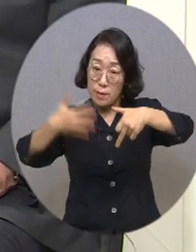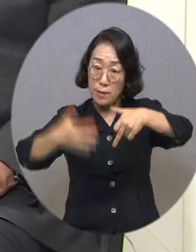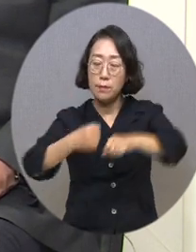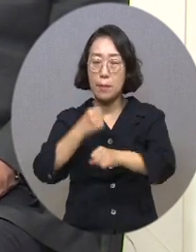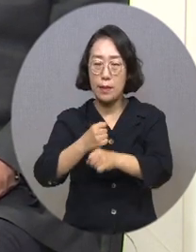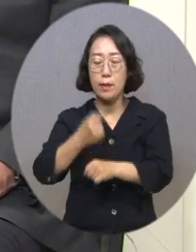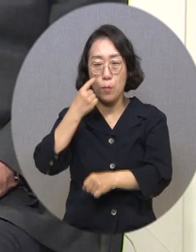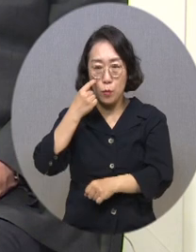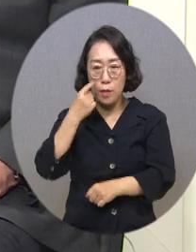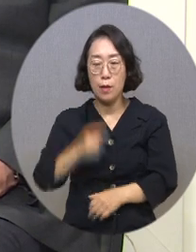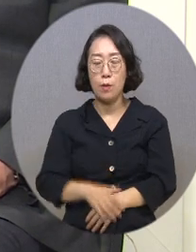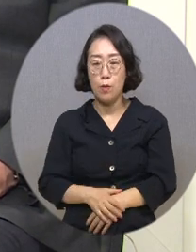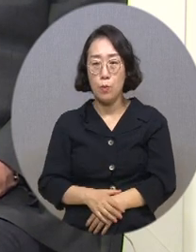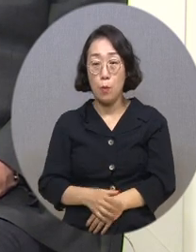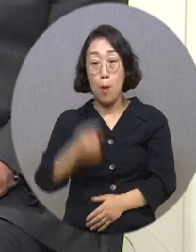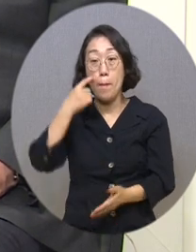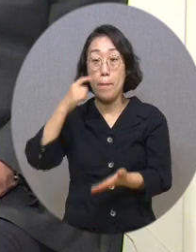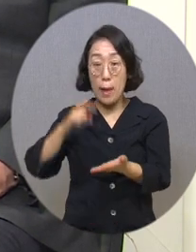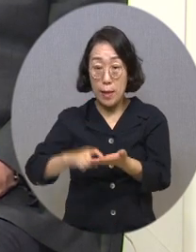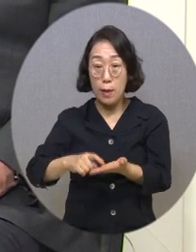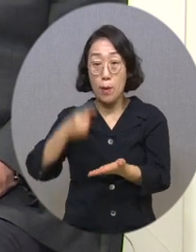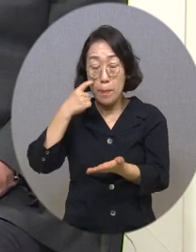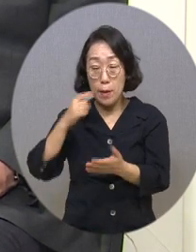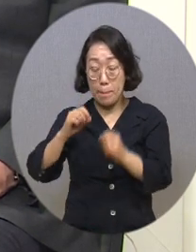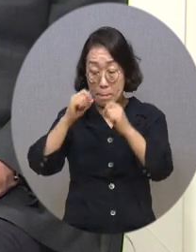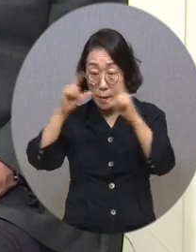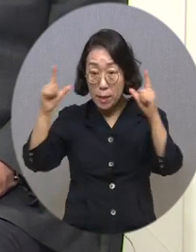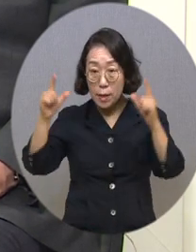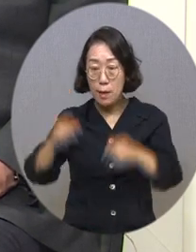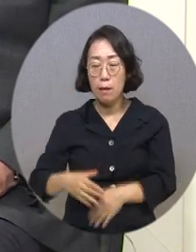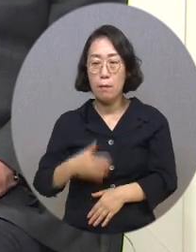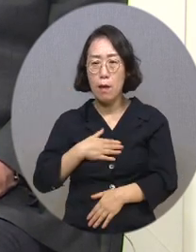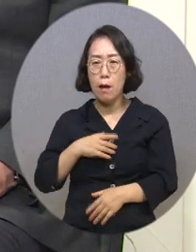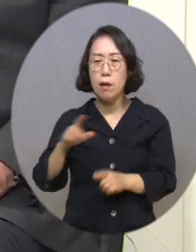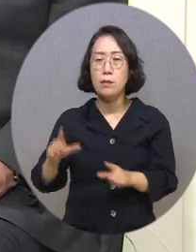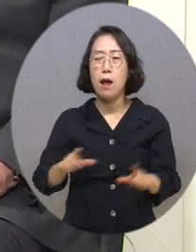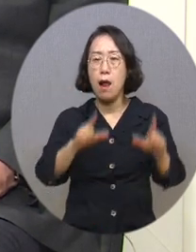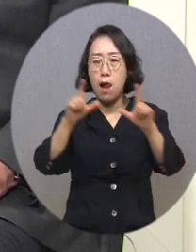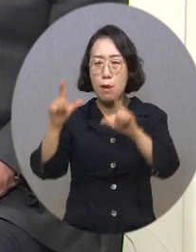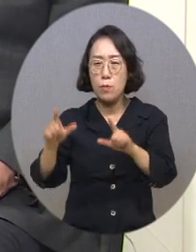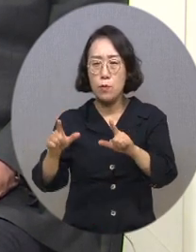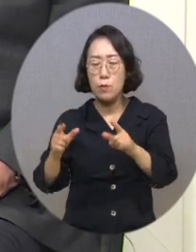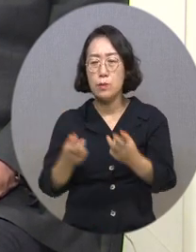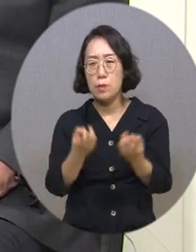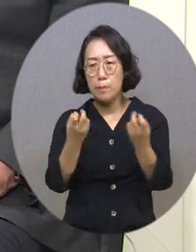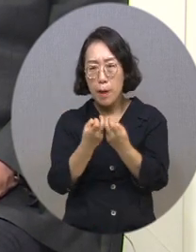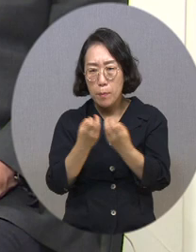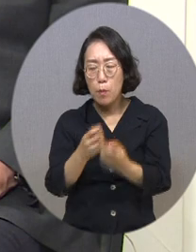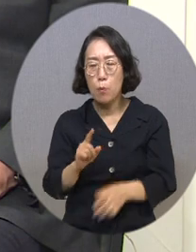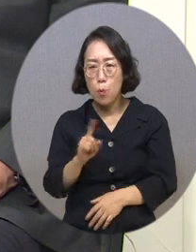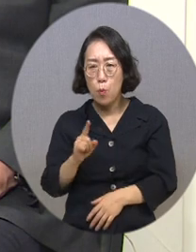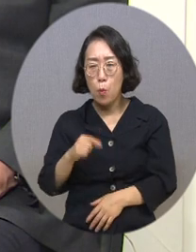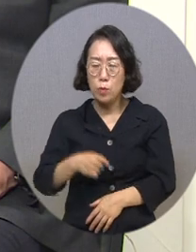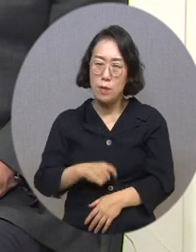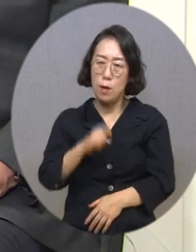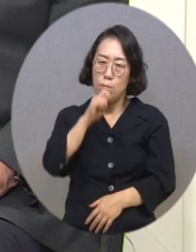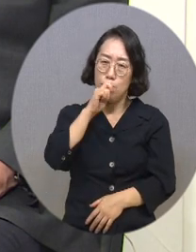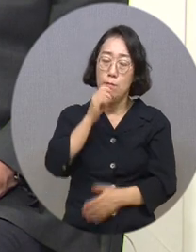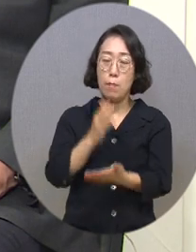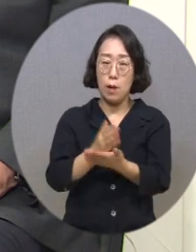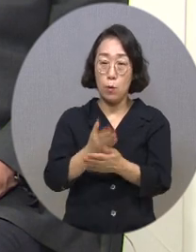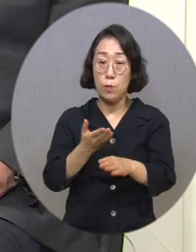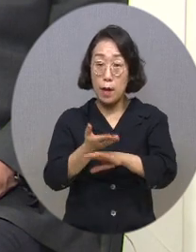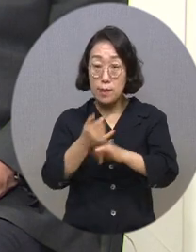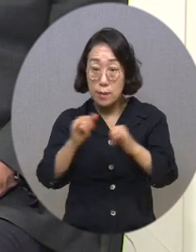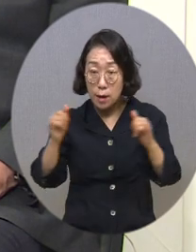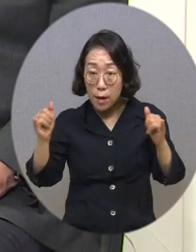없잖아요. 그리고 발견하세요. 그리고 어떤 삶을 살고 싶은지 찾으세요. 그리고 그걸 혼자만 알고 있지 말고 이